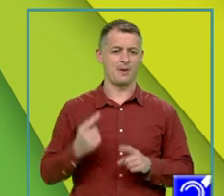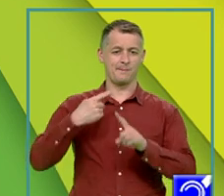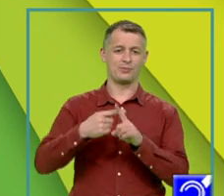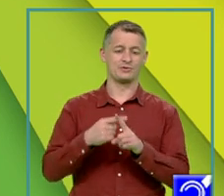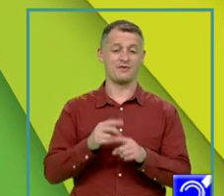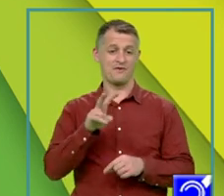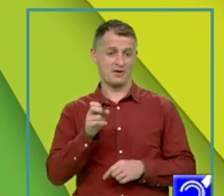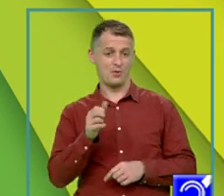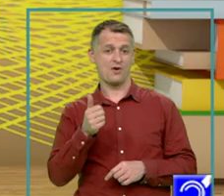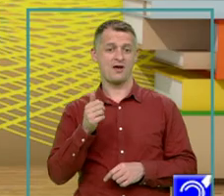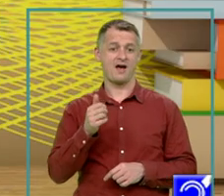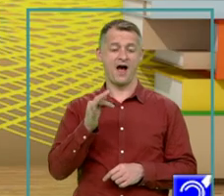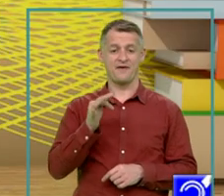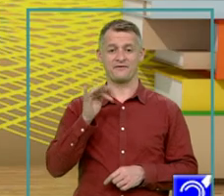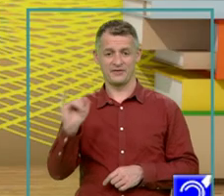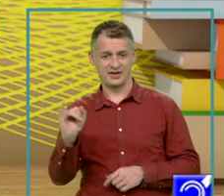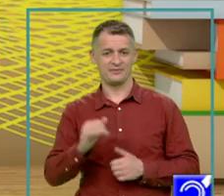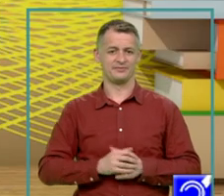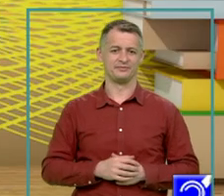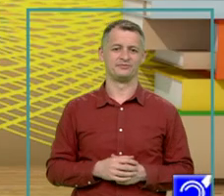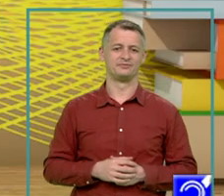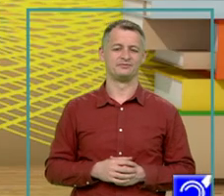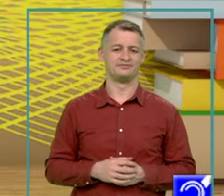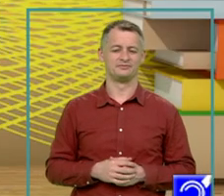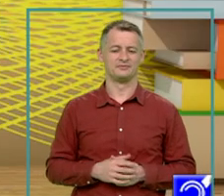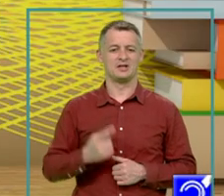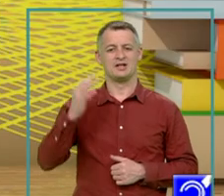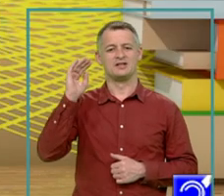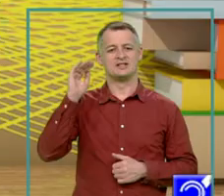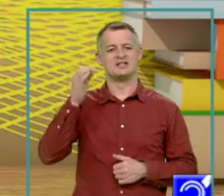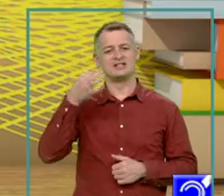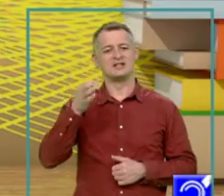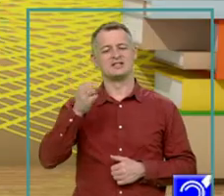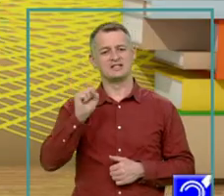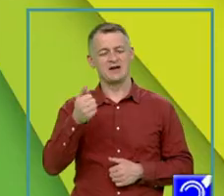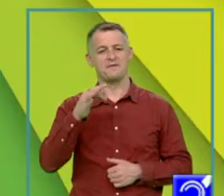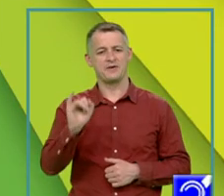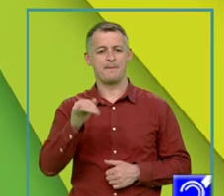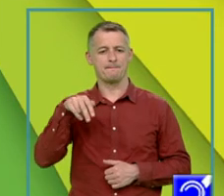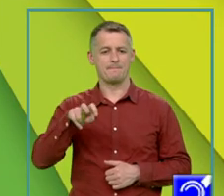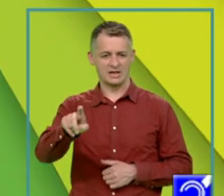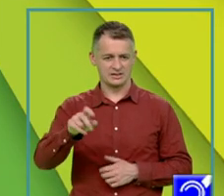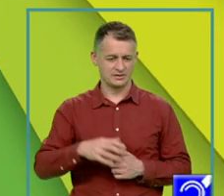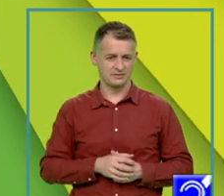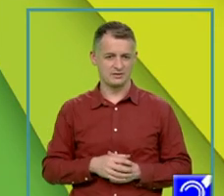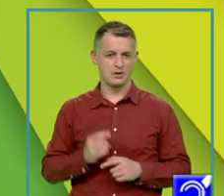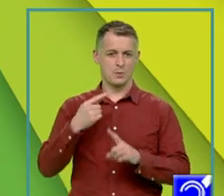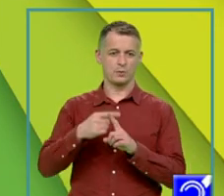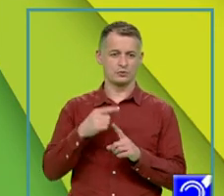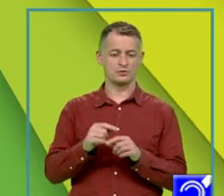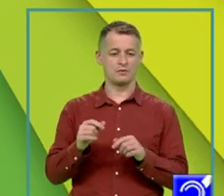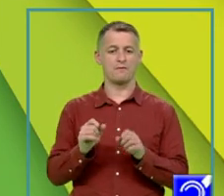a fi la fel ca la conjunctivul perfect Să ne amintim să fii mers aceleași fi plus forma de